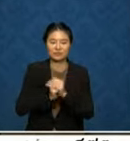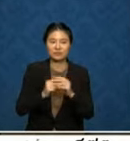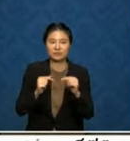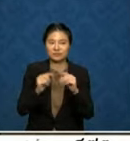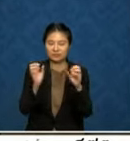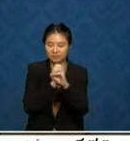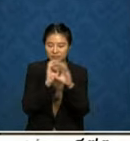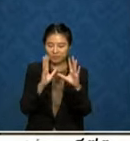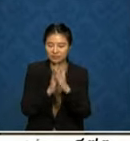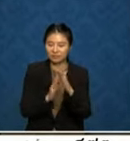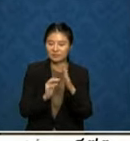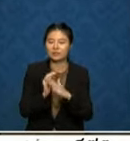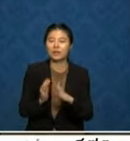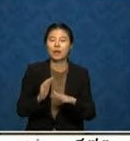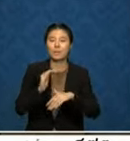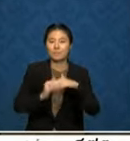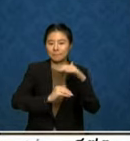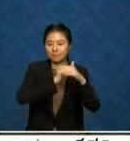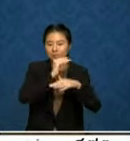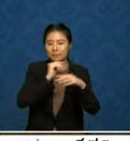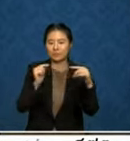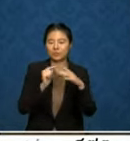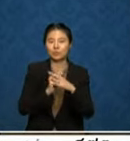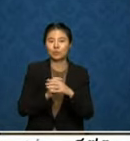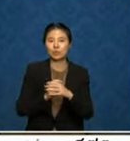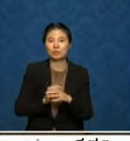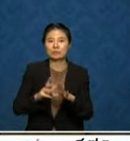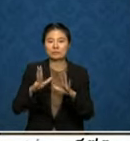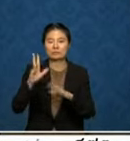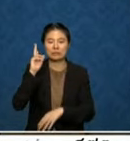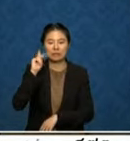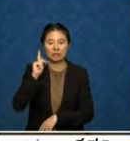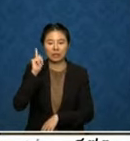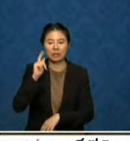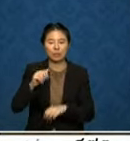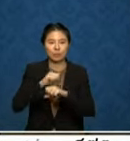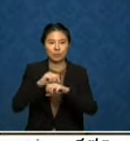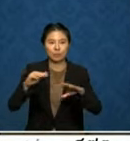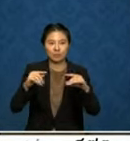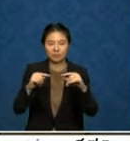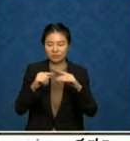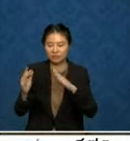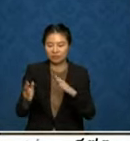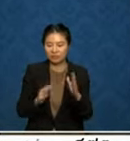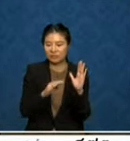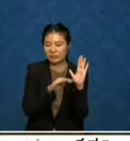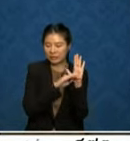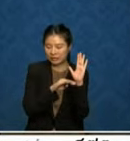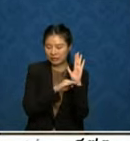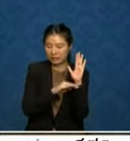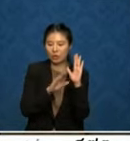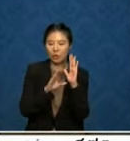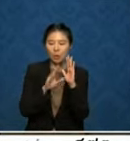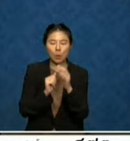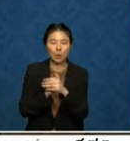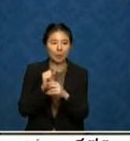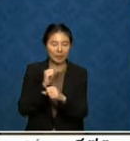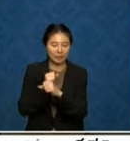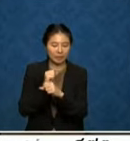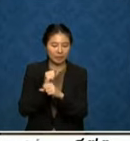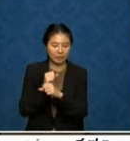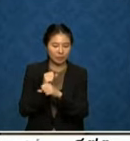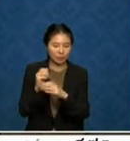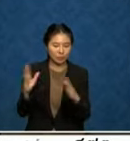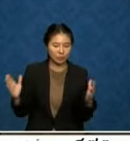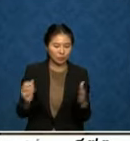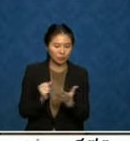ใสยกระดับวิชาชีพเพื่อไม่ให้สื่อกลายเป็นส่วนหนึ่งของกระบวนการที่ทำให้เกิดความเสียหายมากมายขนาดนี้ในอน